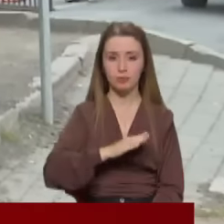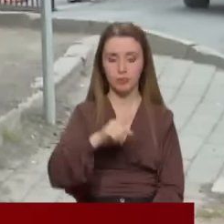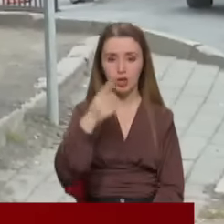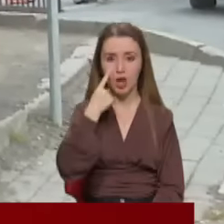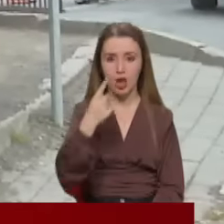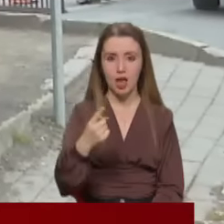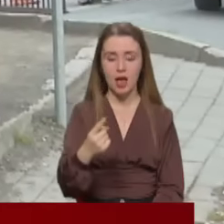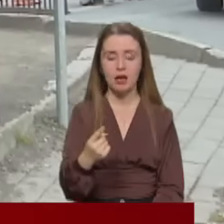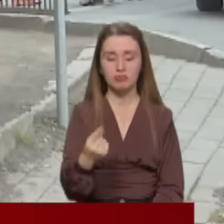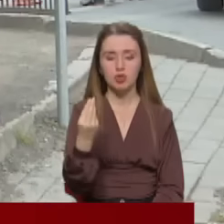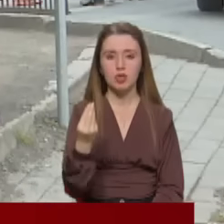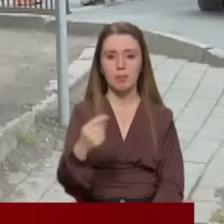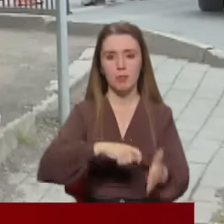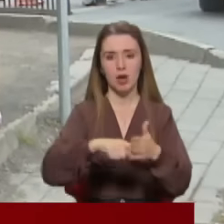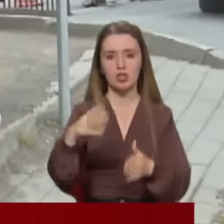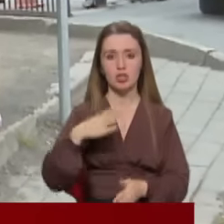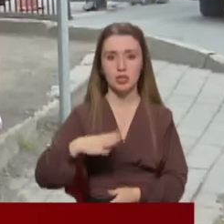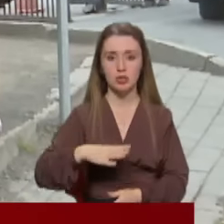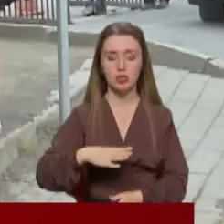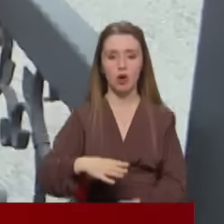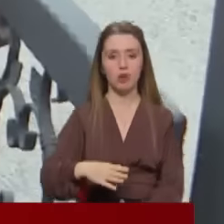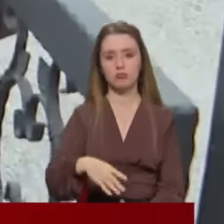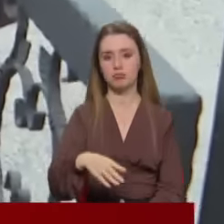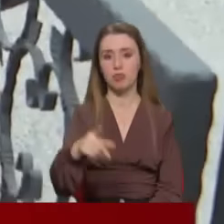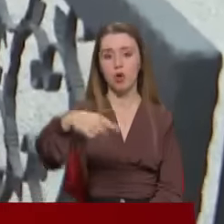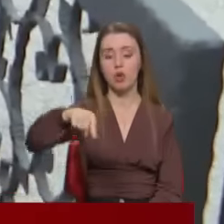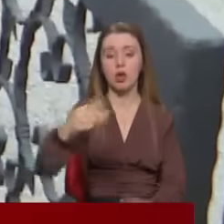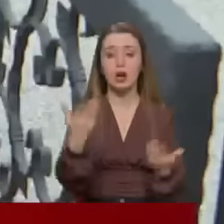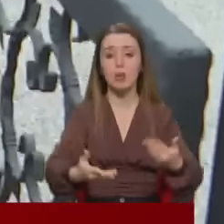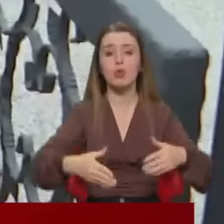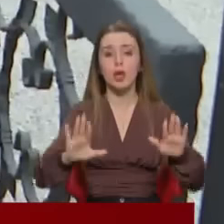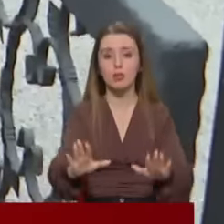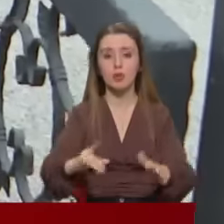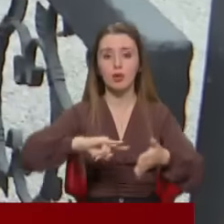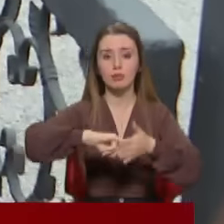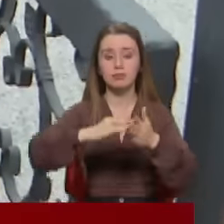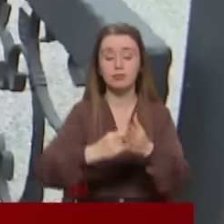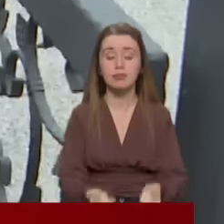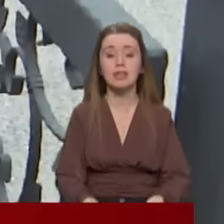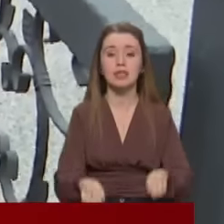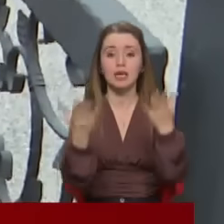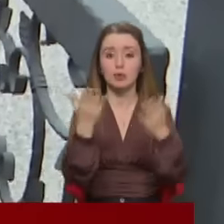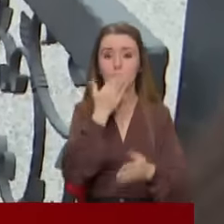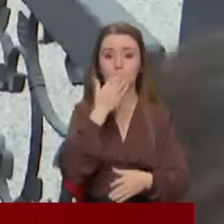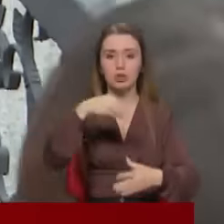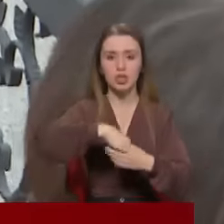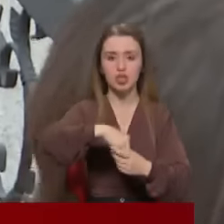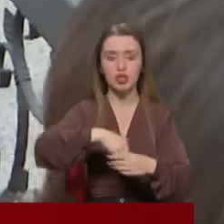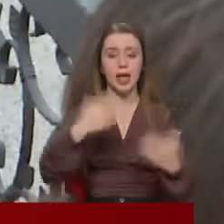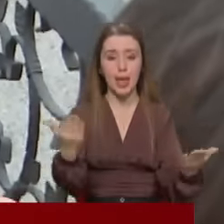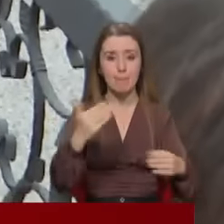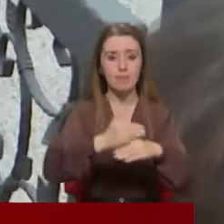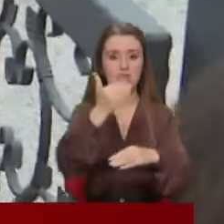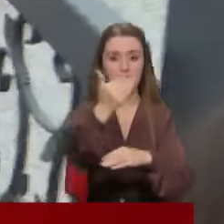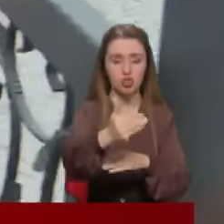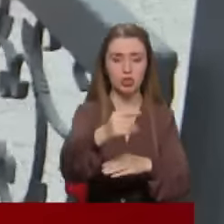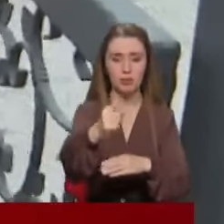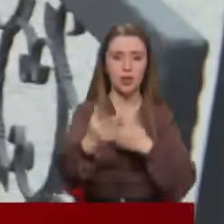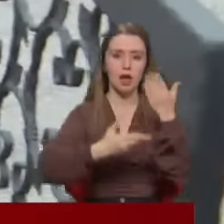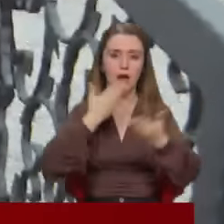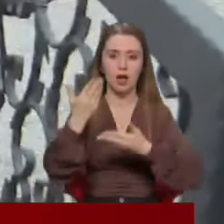alabilecekleri bir maaş talep etti. Olumsuz yanıt alan öğretmenler geçinemiyoruz diyerek hem okulun içinde hem de dışında